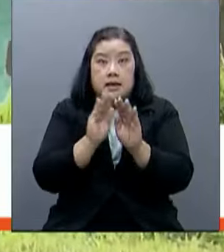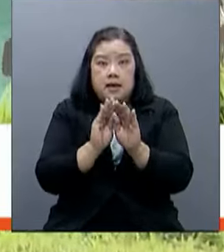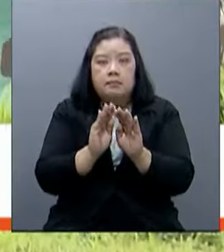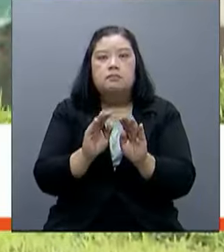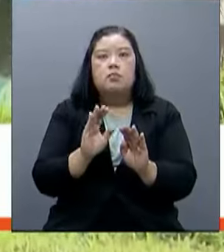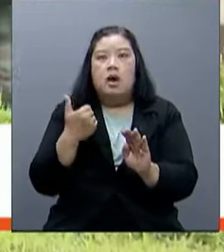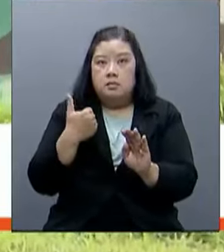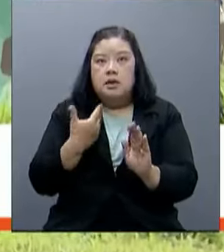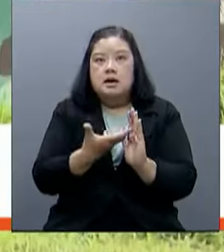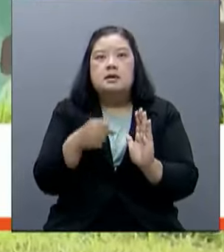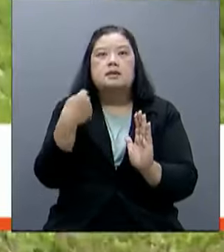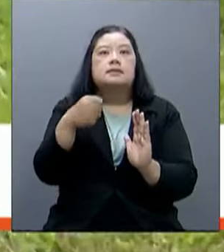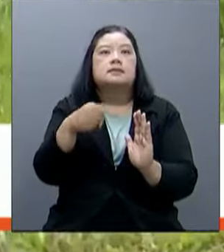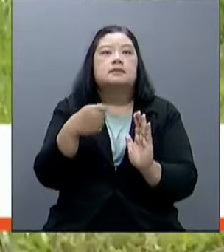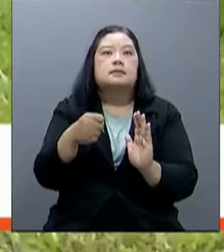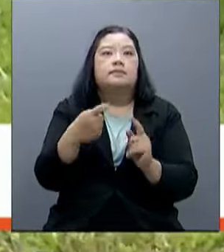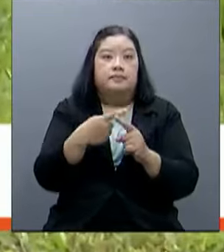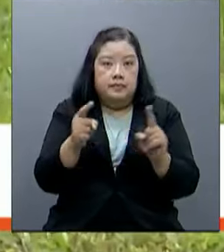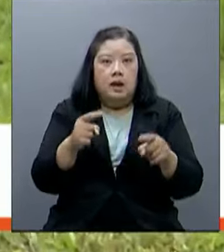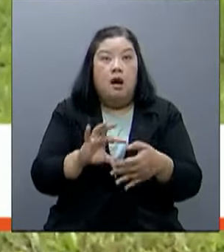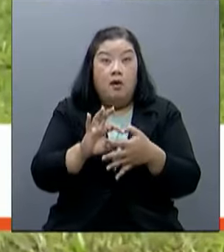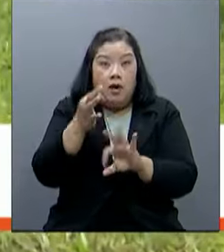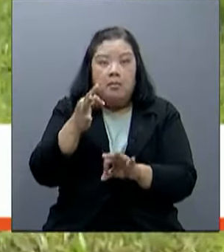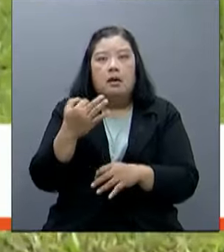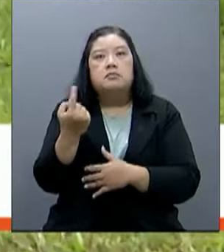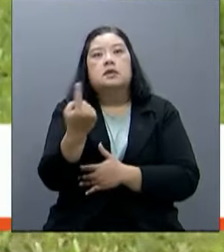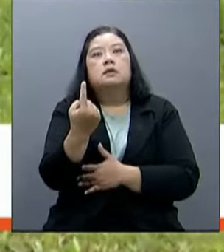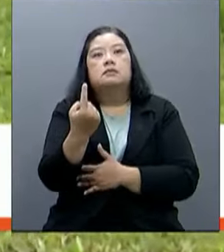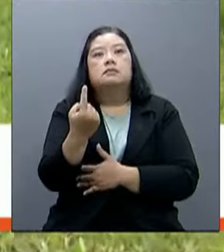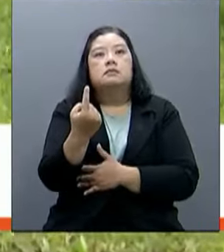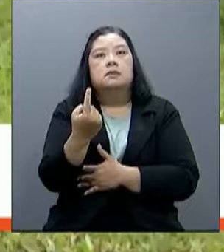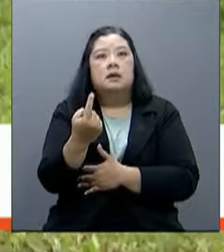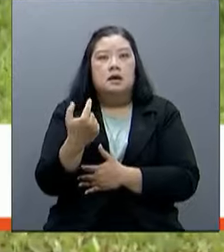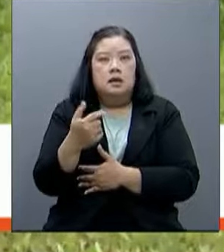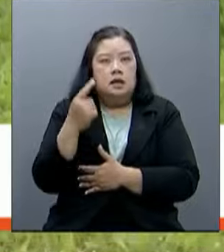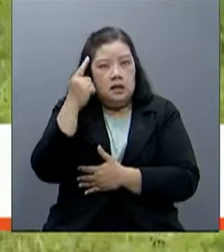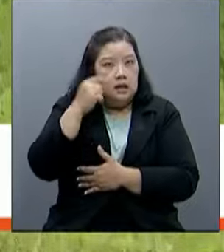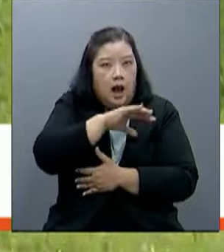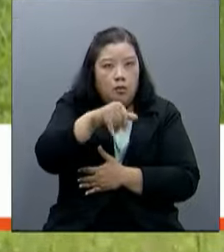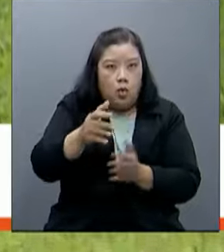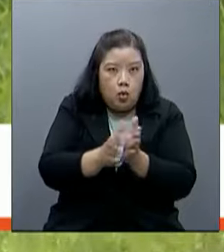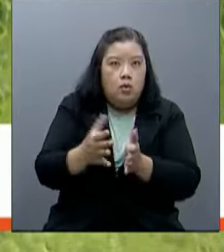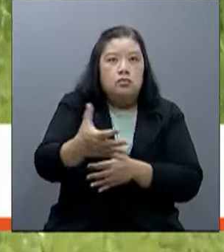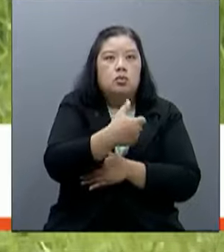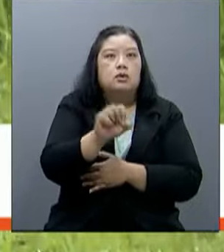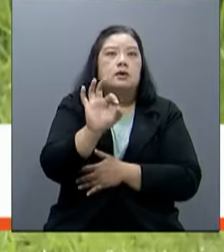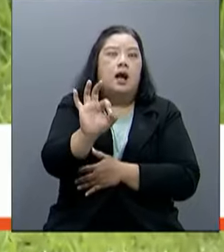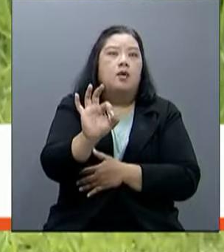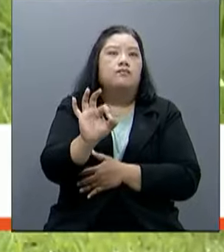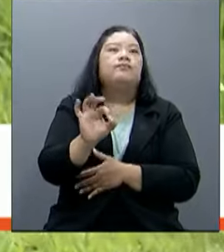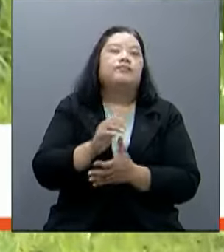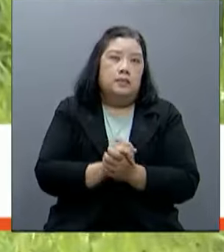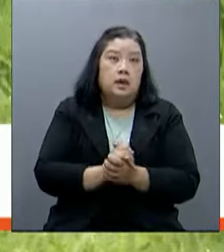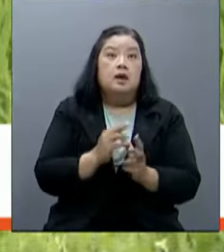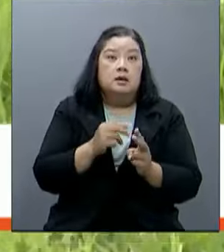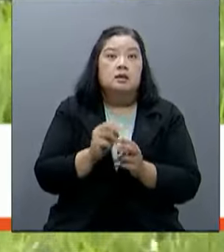นักงาน10กระบอกนะคะแต่ว่าพบว่าถูกไฟไหม้1กระบอกจึงคาดว่าถูกขโมยไป9กระบอกค่ะโดยพันเอกเอกว